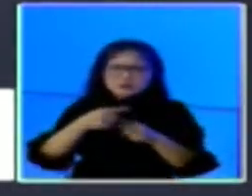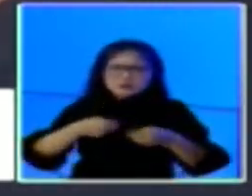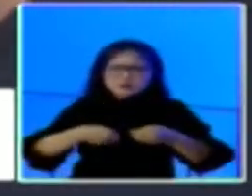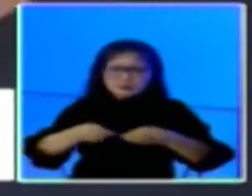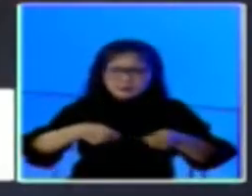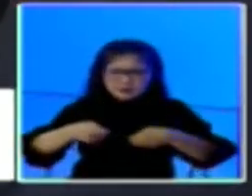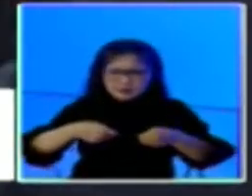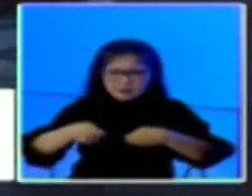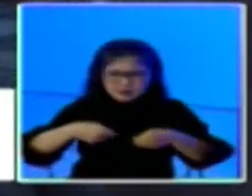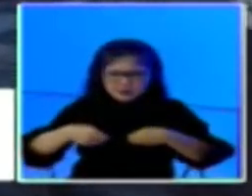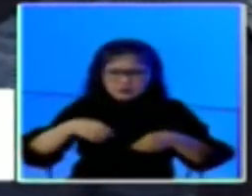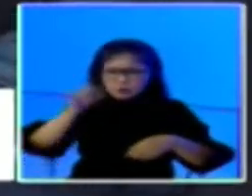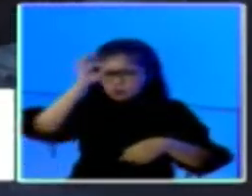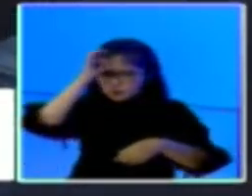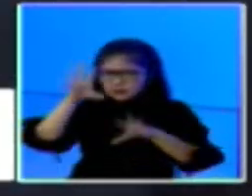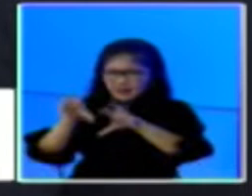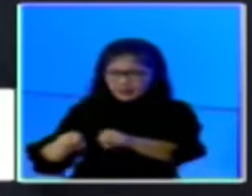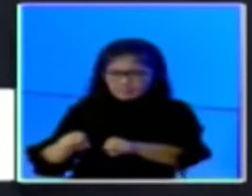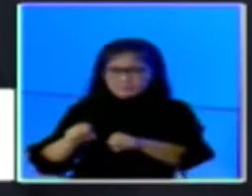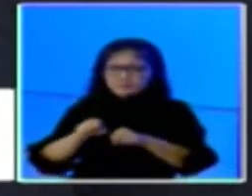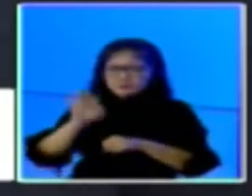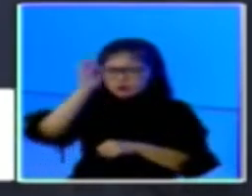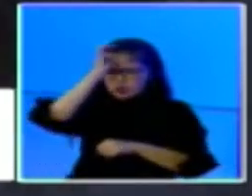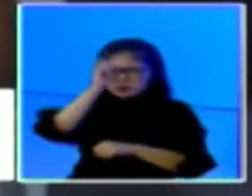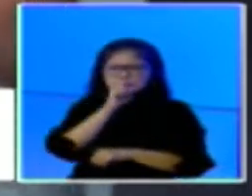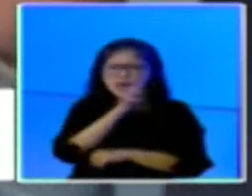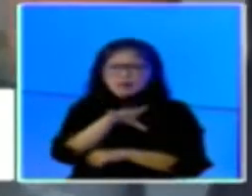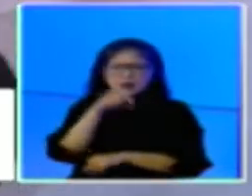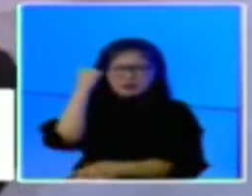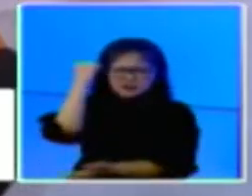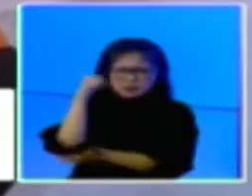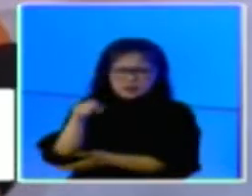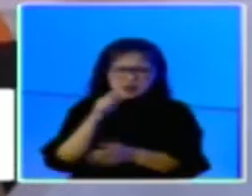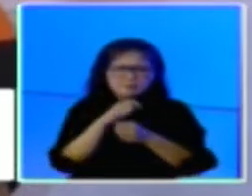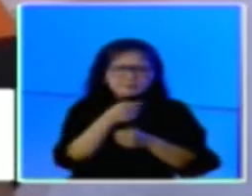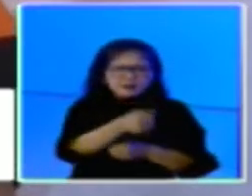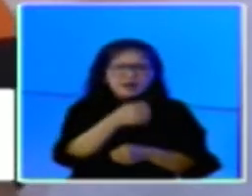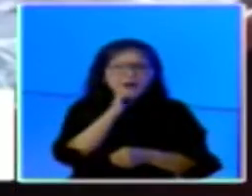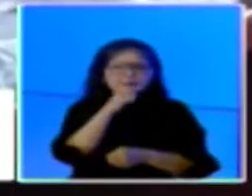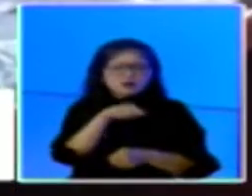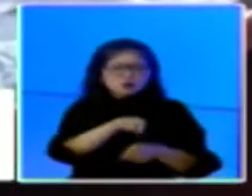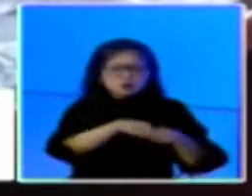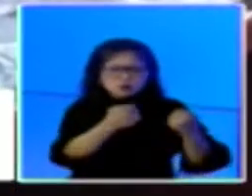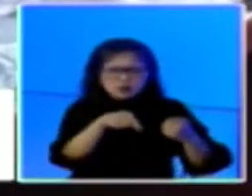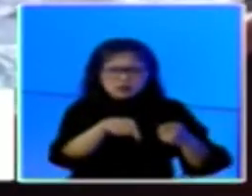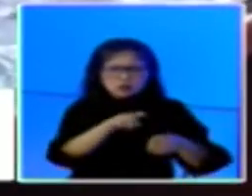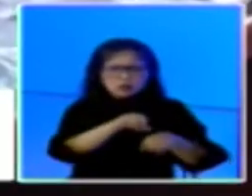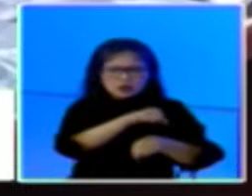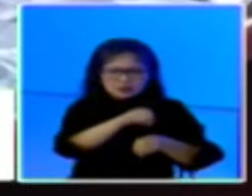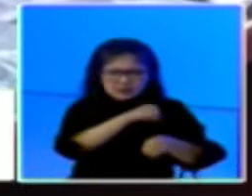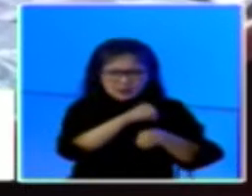menyebutkan tersangka membeli handphone kondisi rusak dari Singapura tanpa izin impor yang direkondisi menggunakan komponen tak